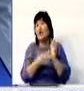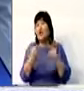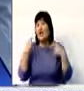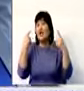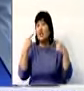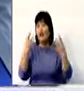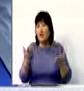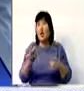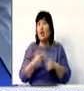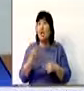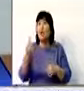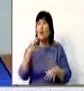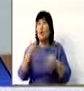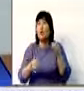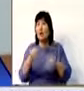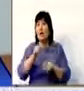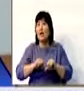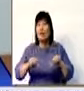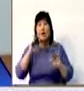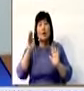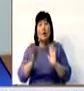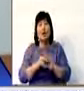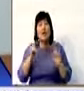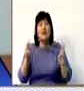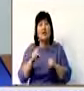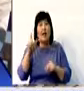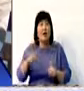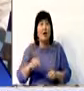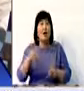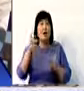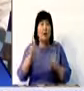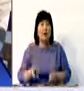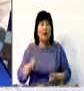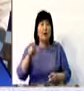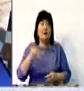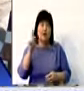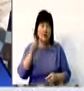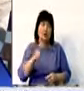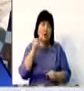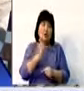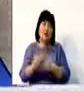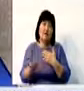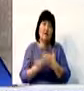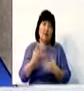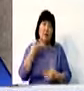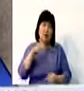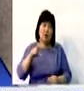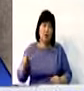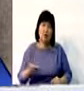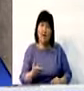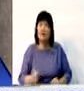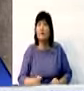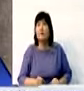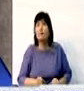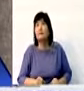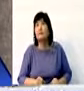живности на первом судебном заседании были заслушаны свидетелей потерпевшие потребовали жесткого наказания преступников монарха live